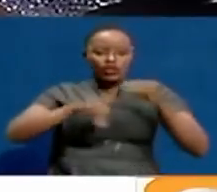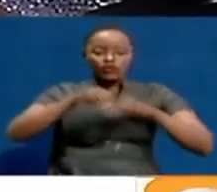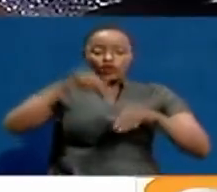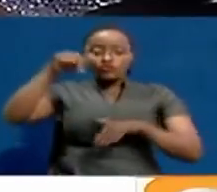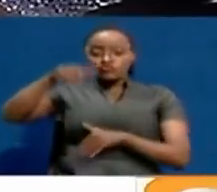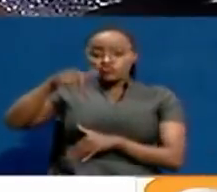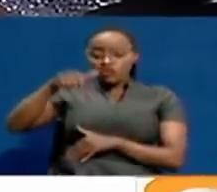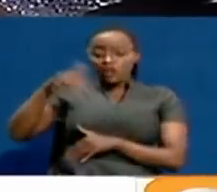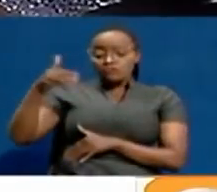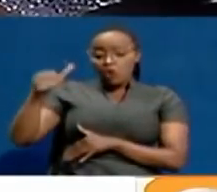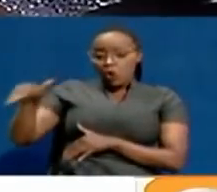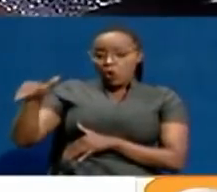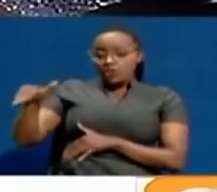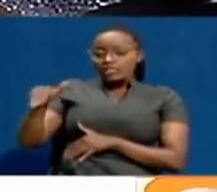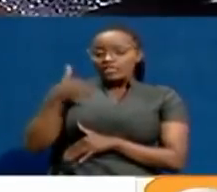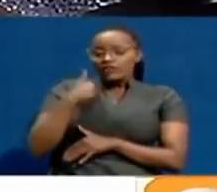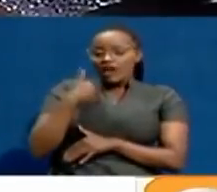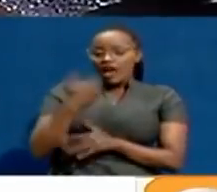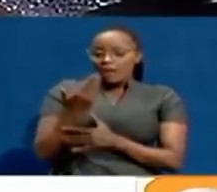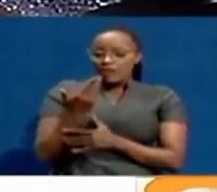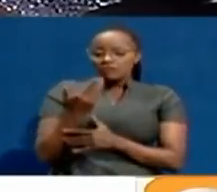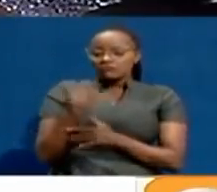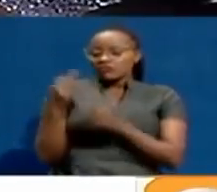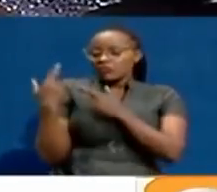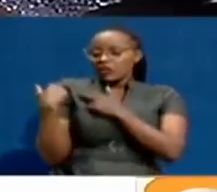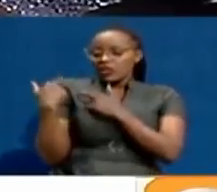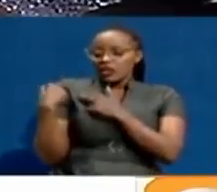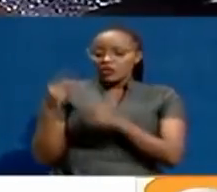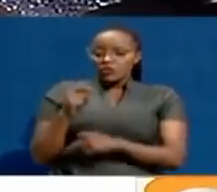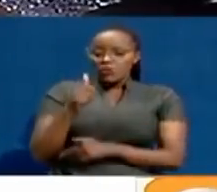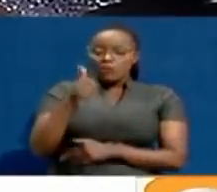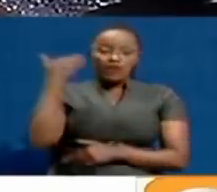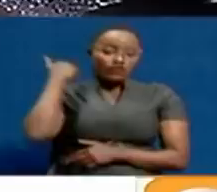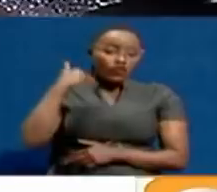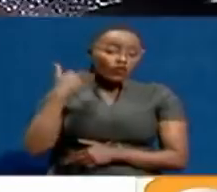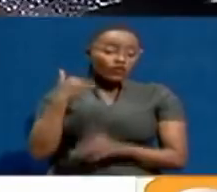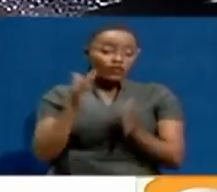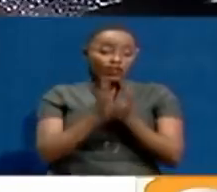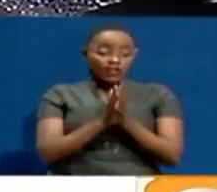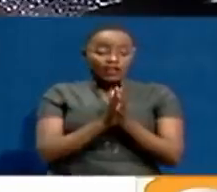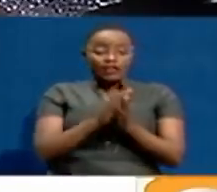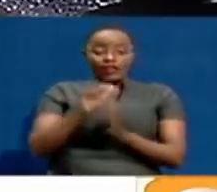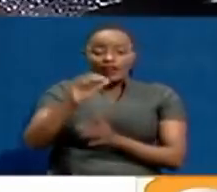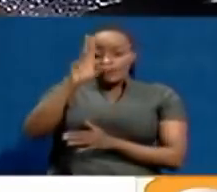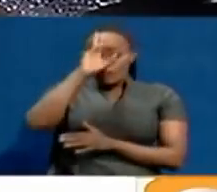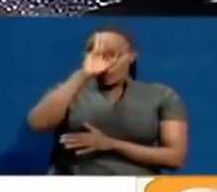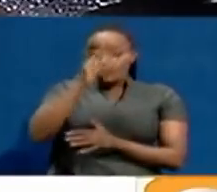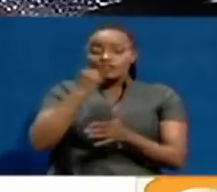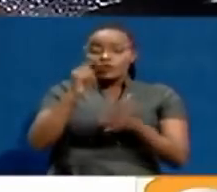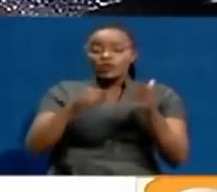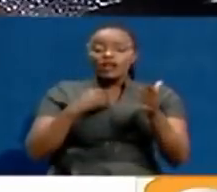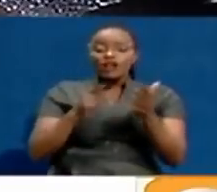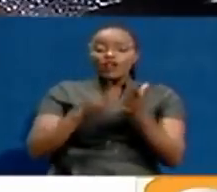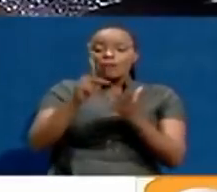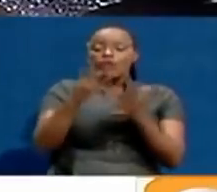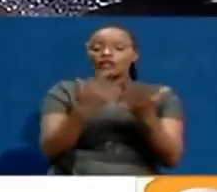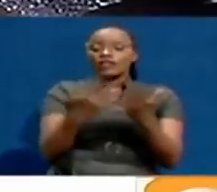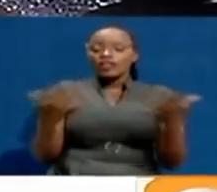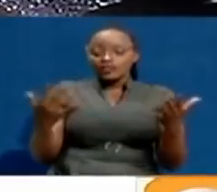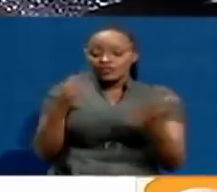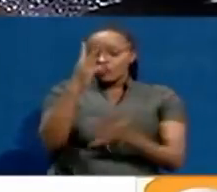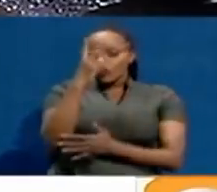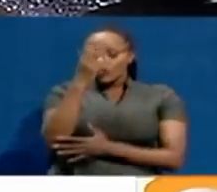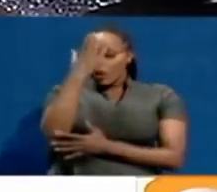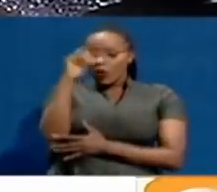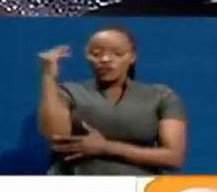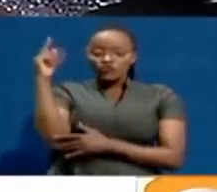mapema hii leo, pia anakabiliwa na shtaka la kugharamia visa vya ugaidi, huku maafisa wakidai kwamba tayari amenunua silaha kwa madai